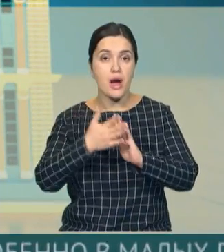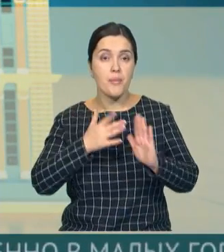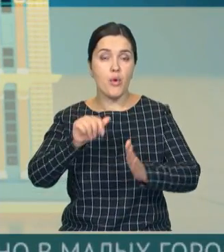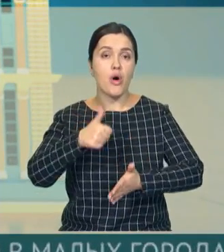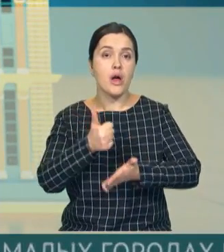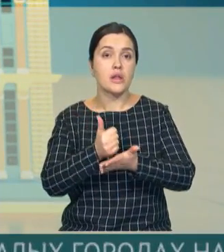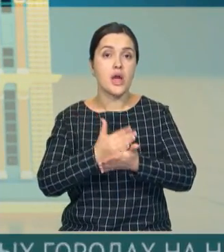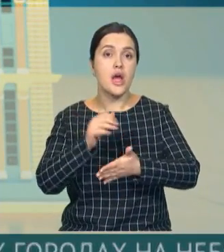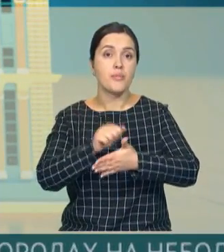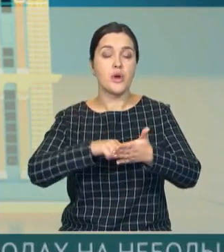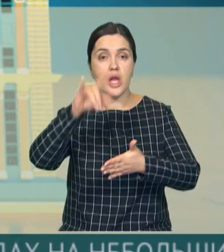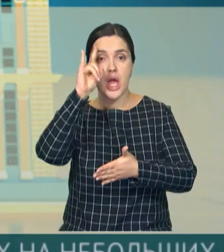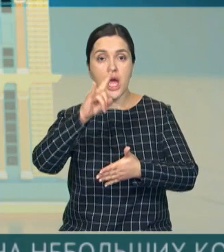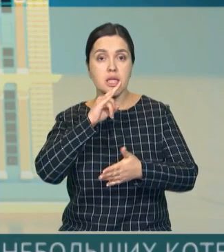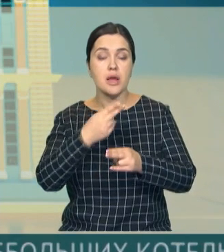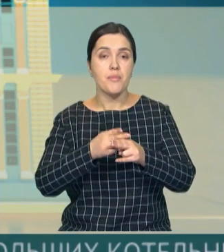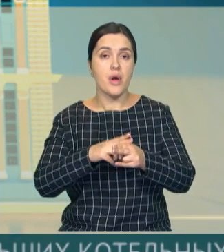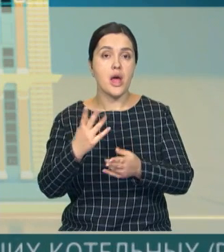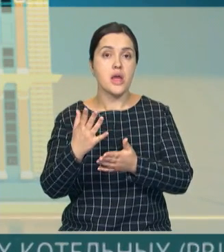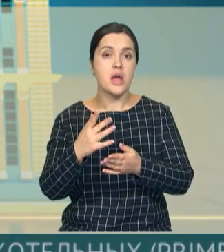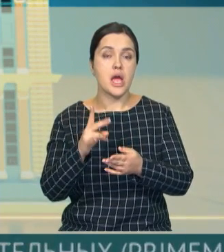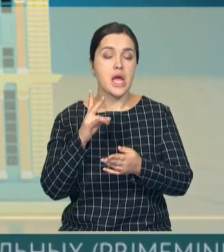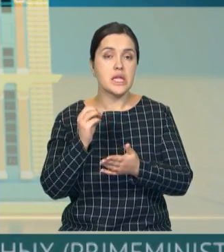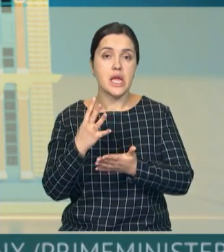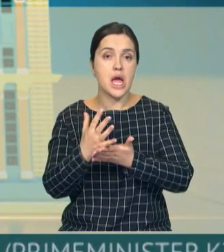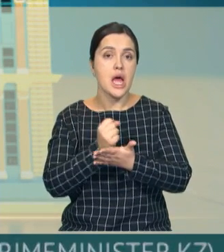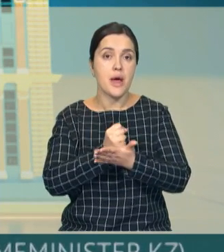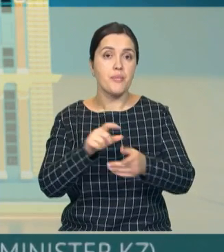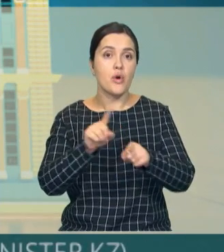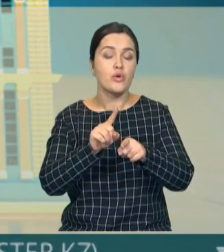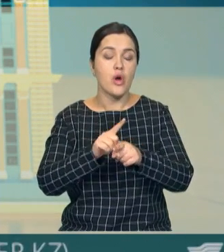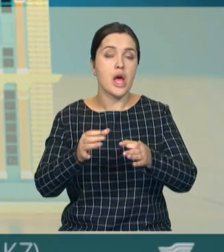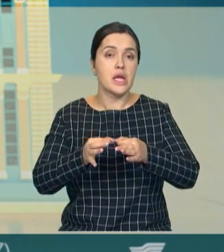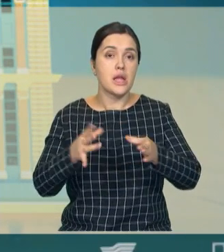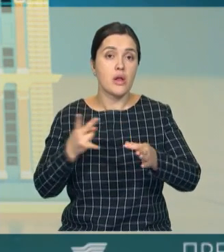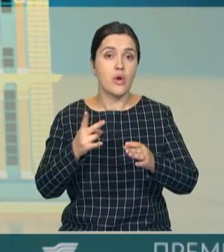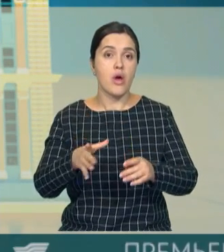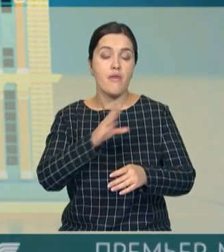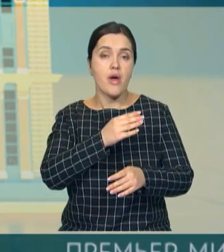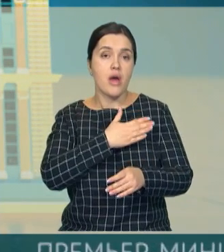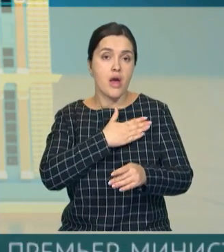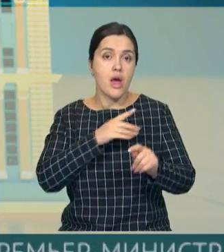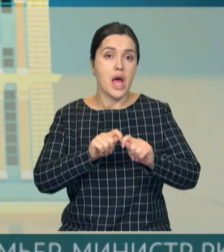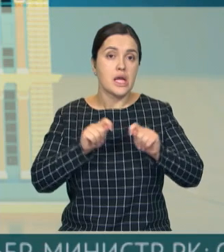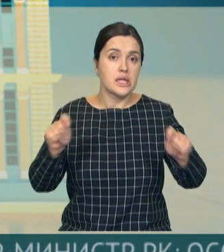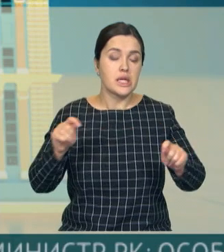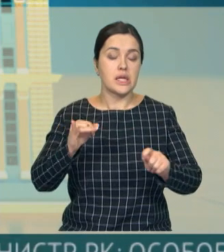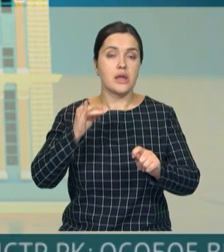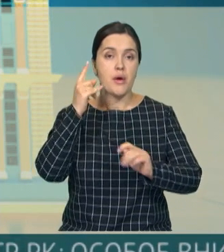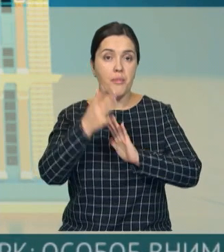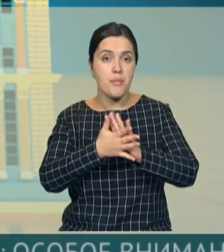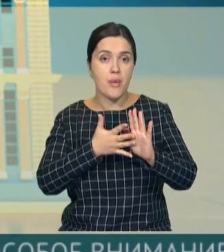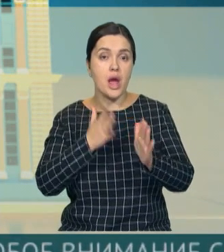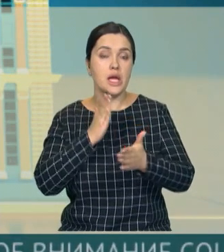козыри Казахстана – это не внушительные запасы оружия массового поражения, а открытость, миролюбие, здравомыслие и моральный авторитет.